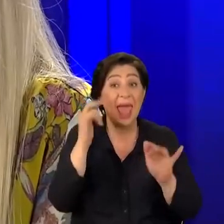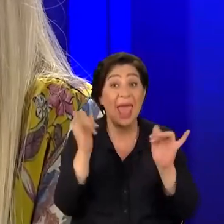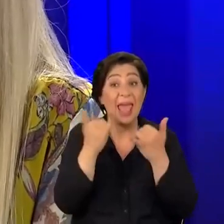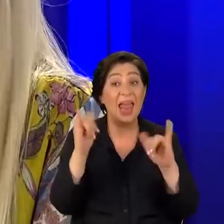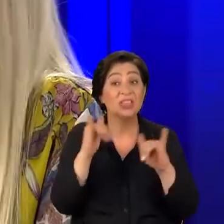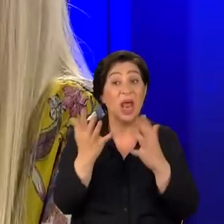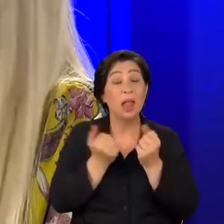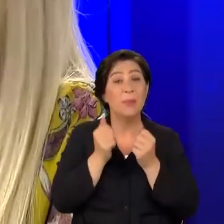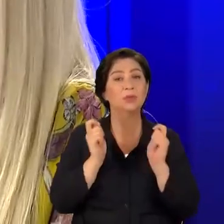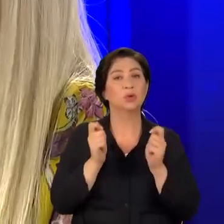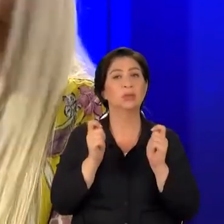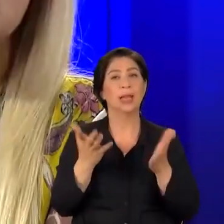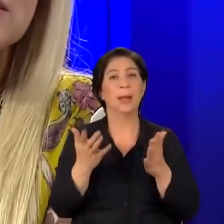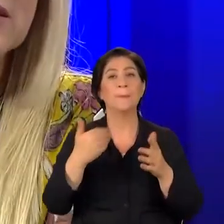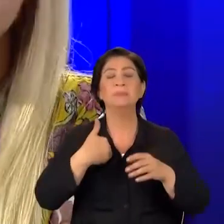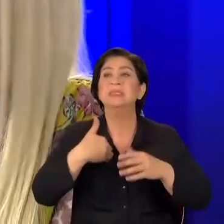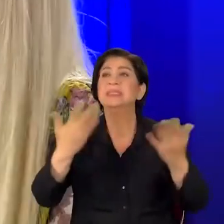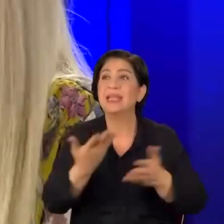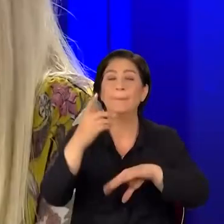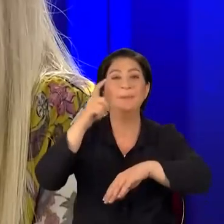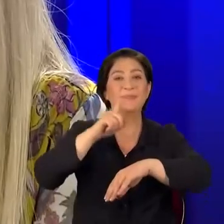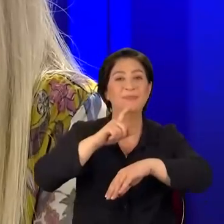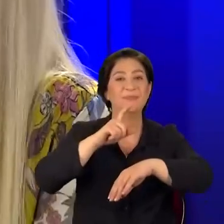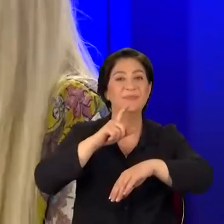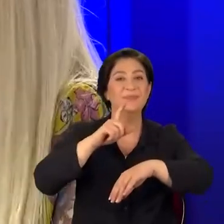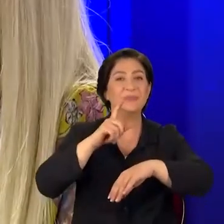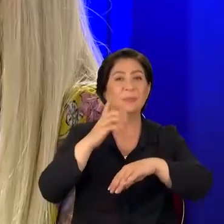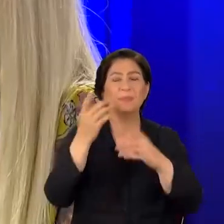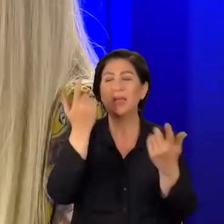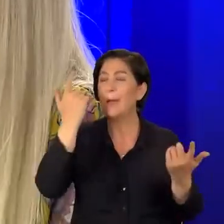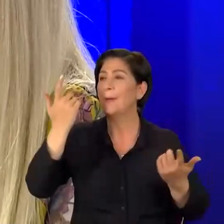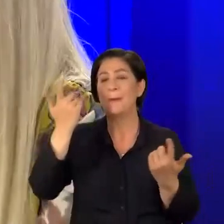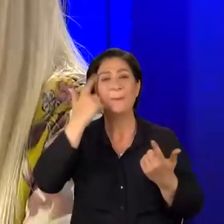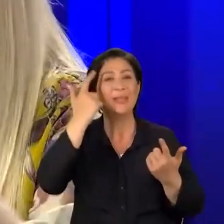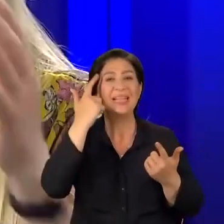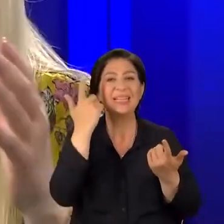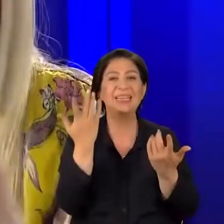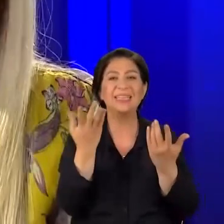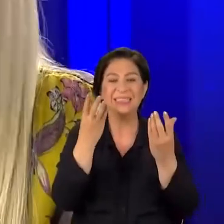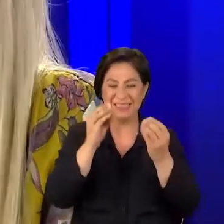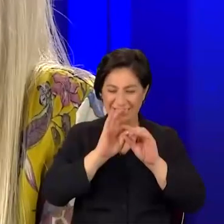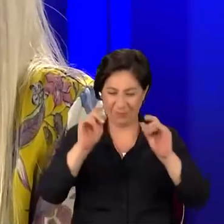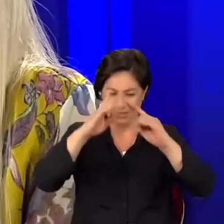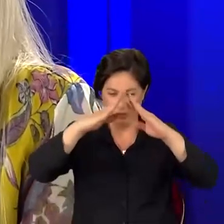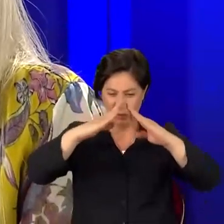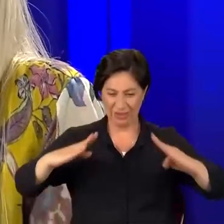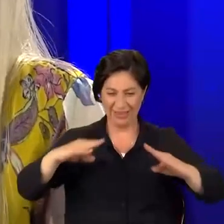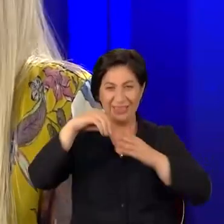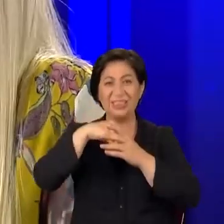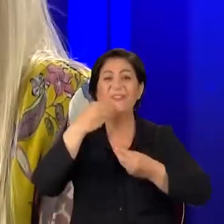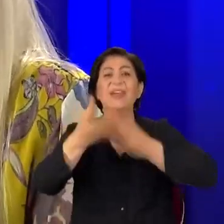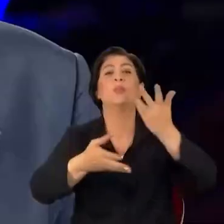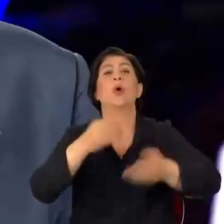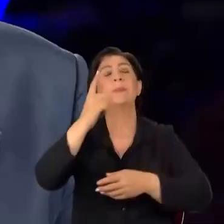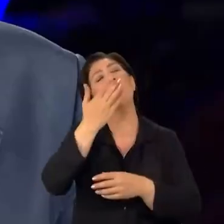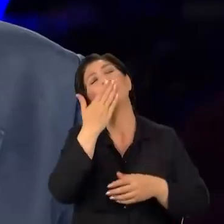almak zorundalar. Yani biz tabii, vaktiyle tabii. Zaten bilgi öyle bir hale geldi ki standart bir çatının altında da verilmiyor artık. Eskiden